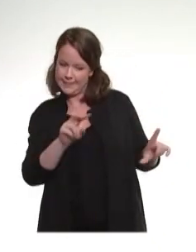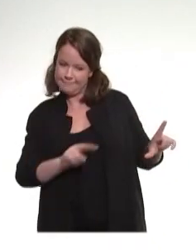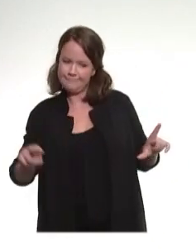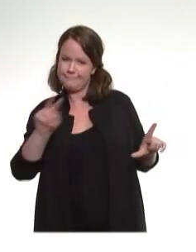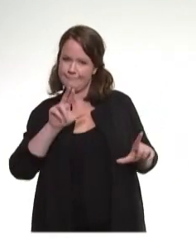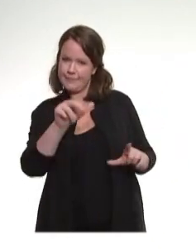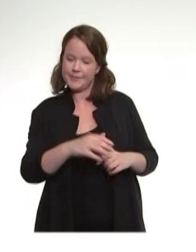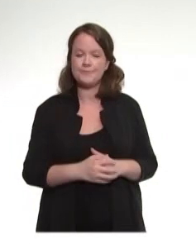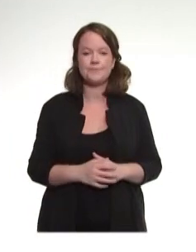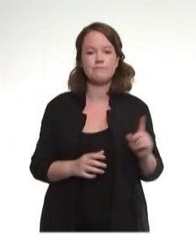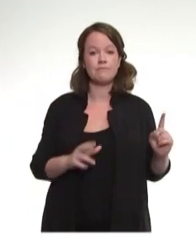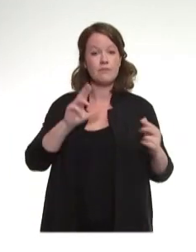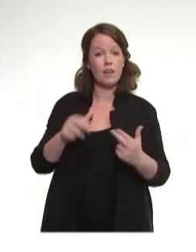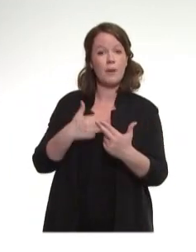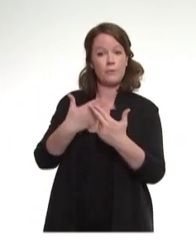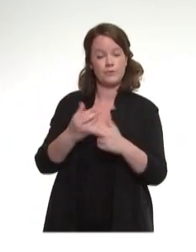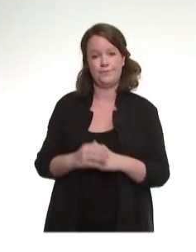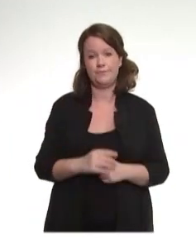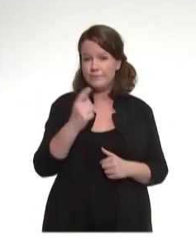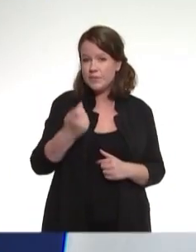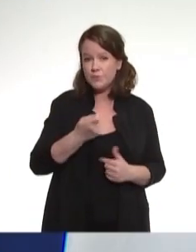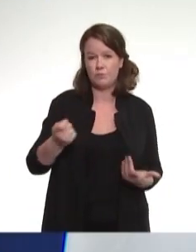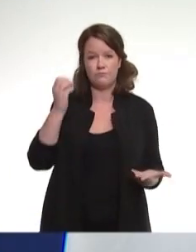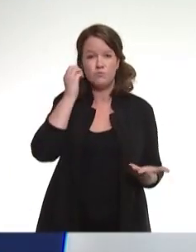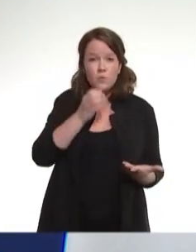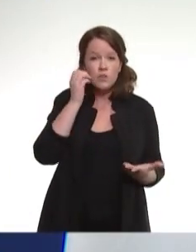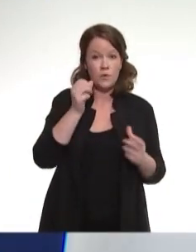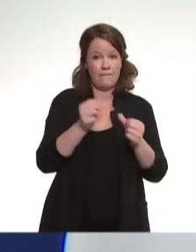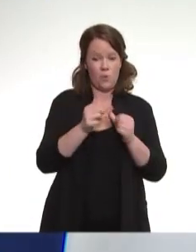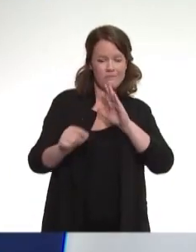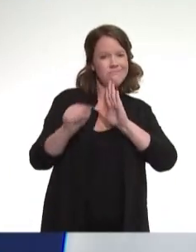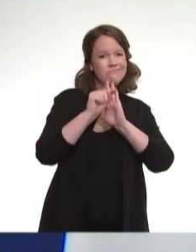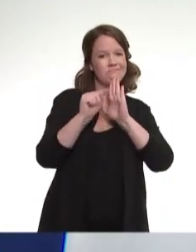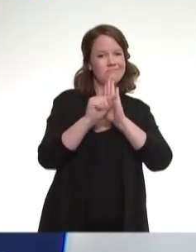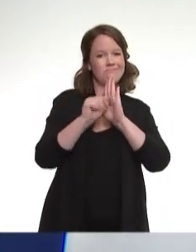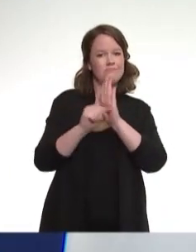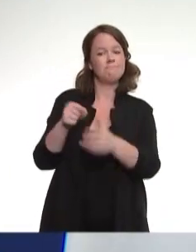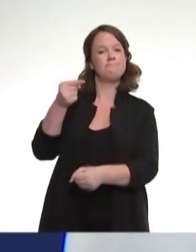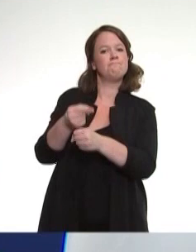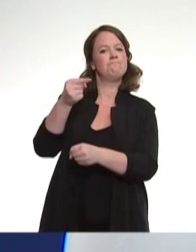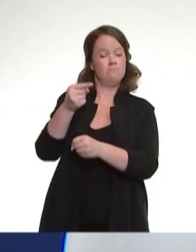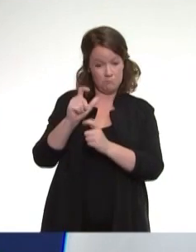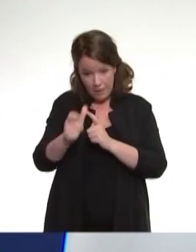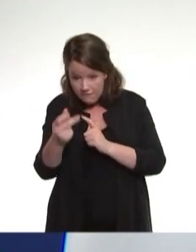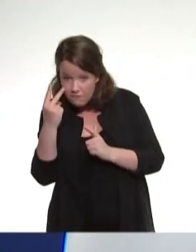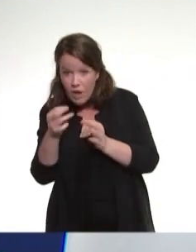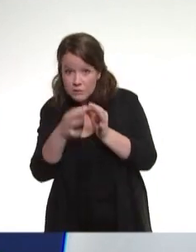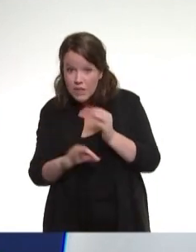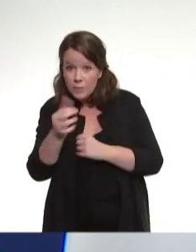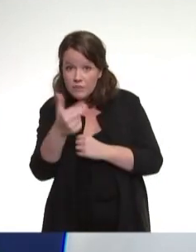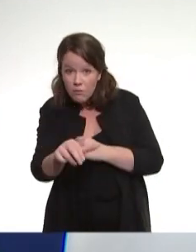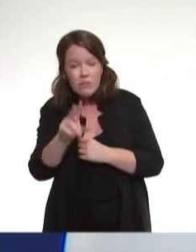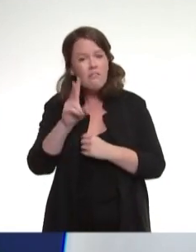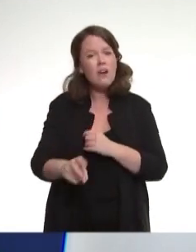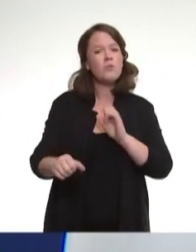assurément nous révélions en permanence l'efficacité des mesures d'abord ce ne sont pas des mesures qui sont prises au doigt mouillé et j'ai expliqué tout à l'heure pourquoi en